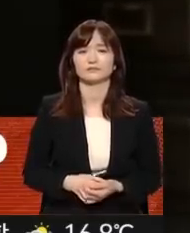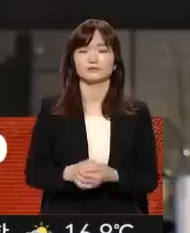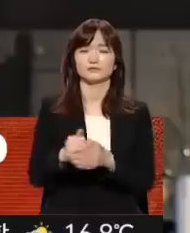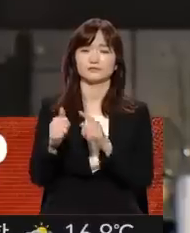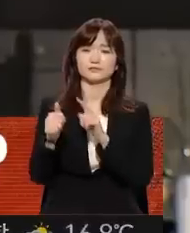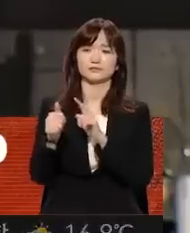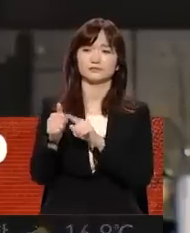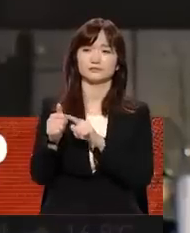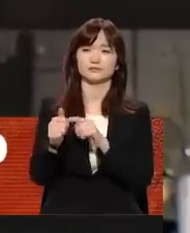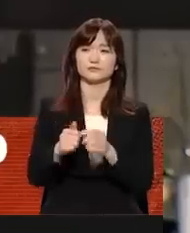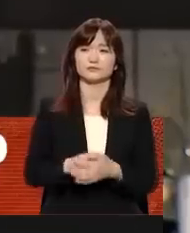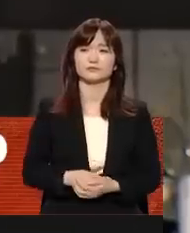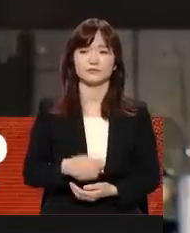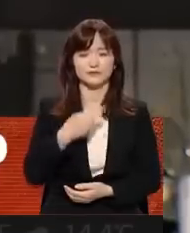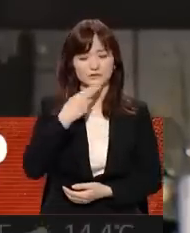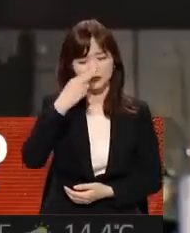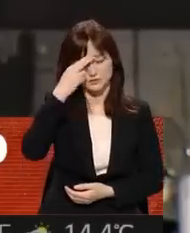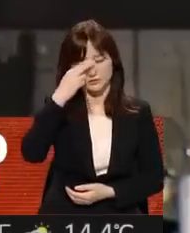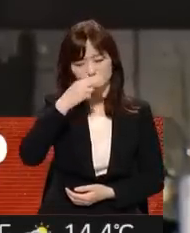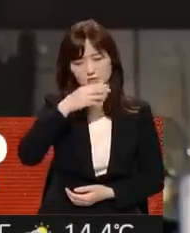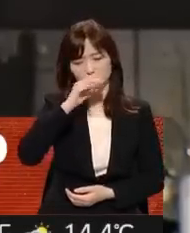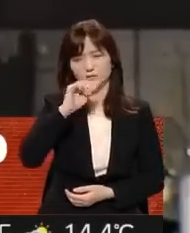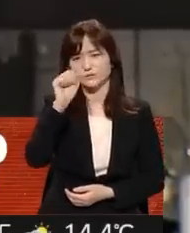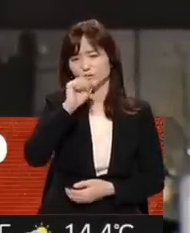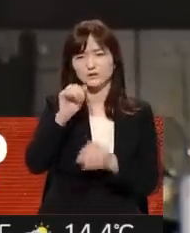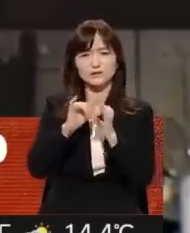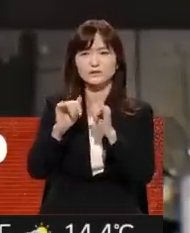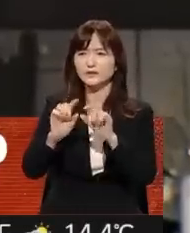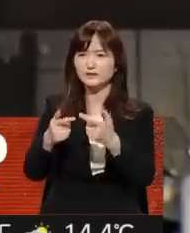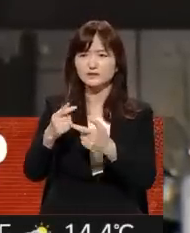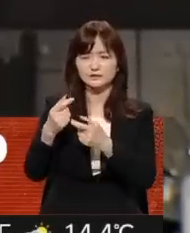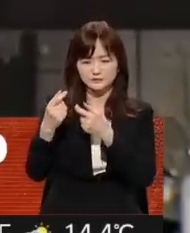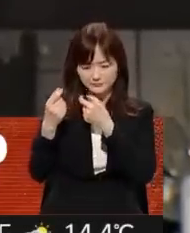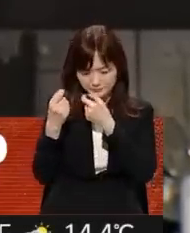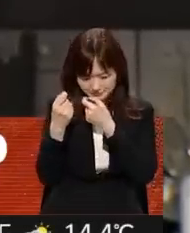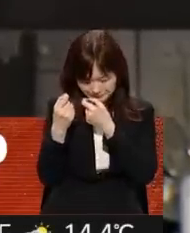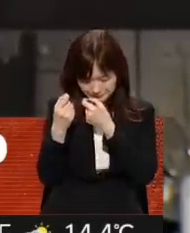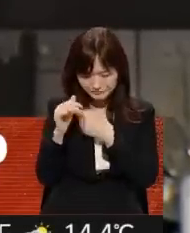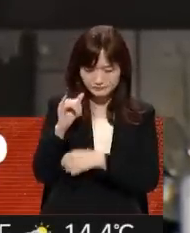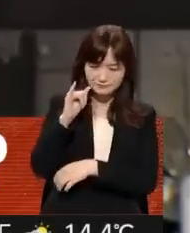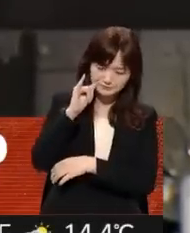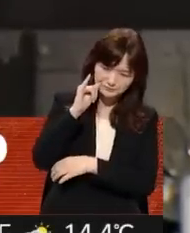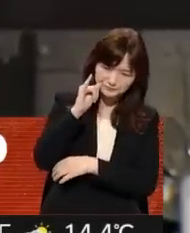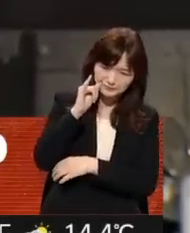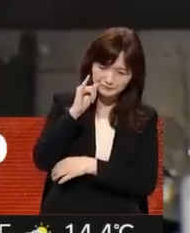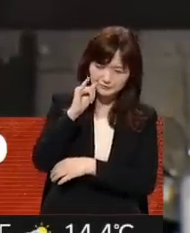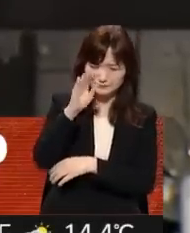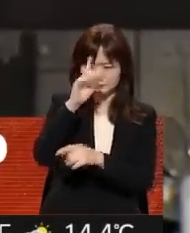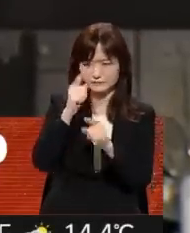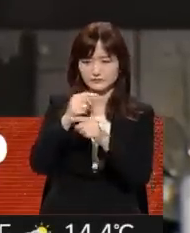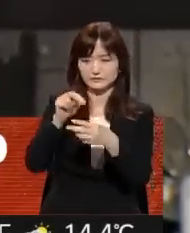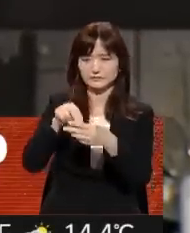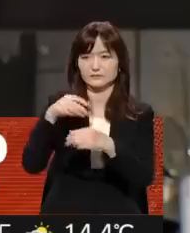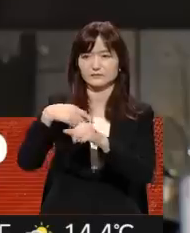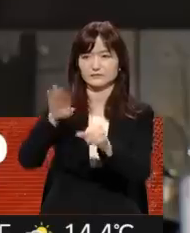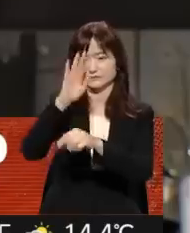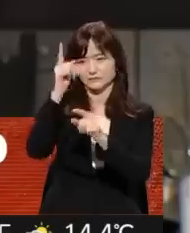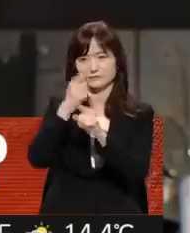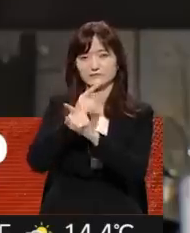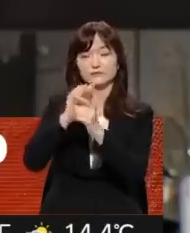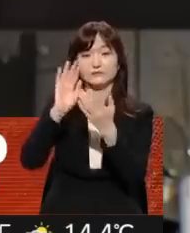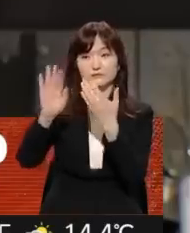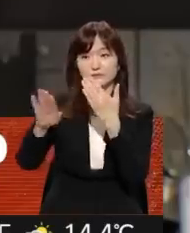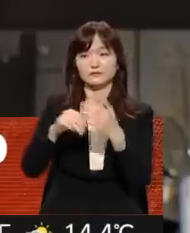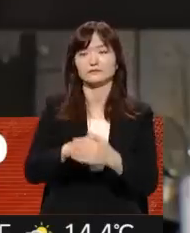그 애주가가 아니고 알코올 중독자이기 때문에 알코올 중독자 치료센터에 보내가지고 치유를 시킨